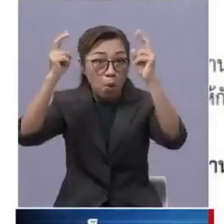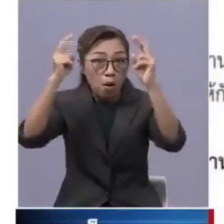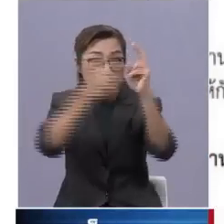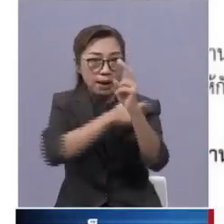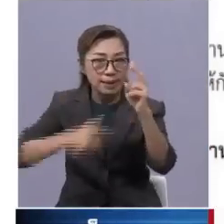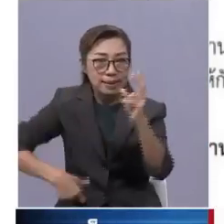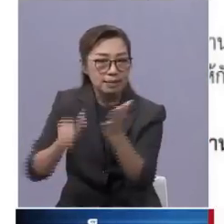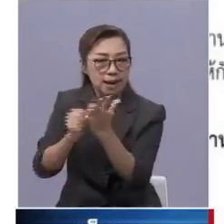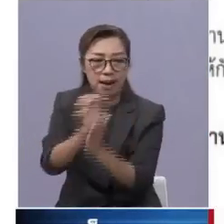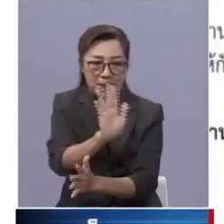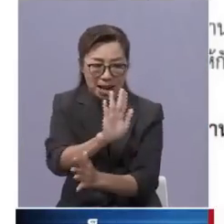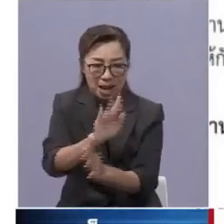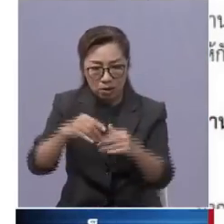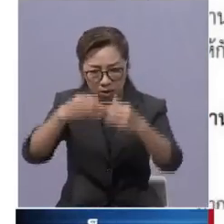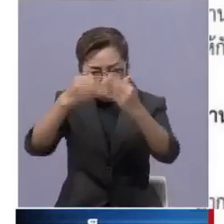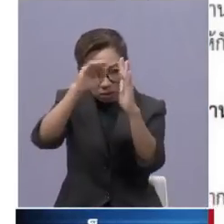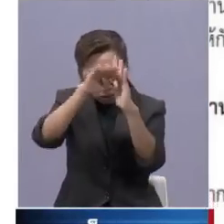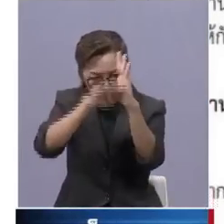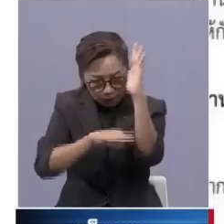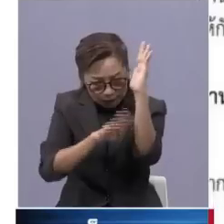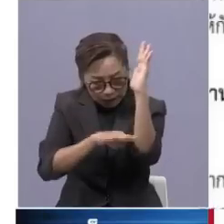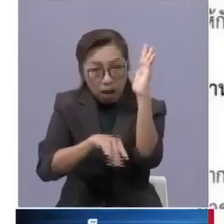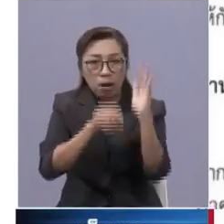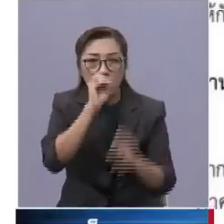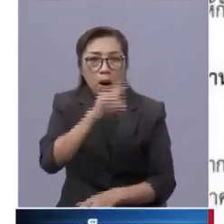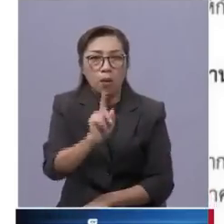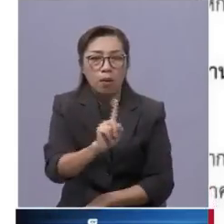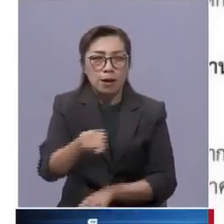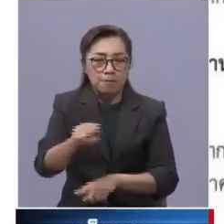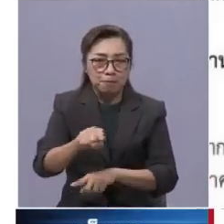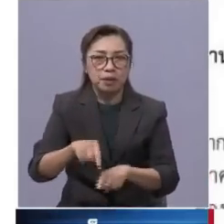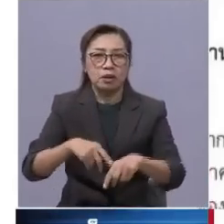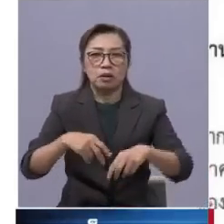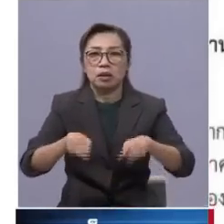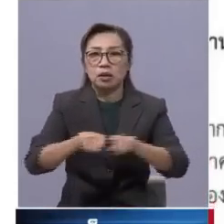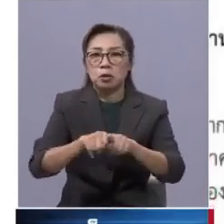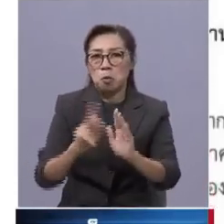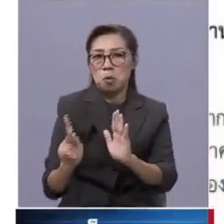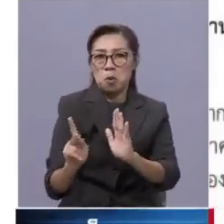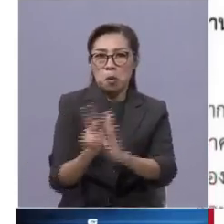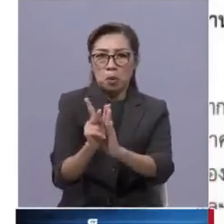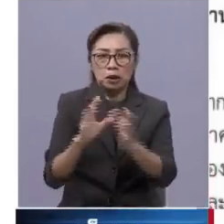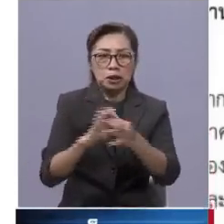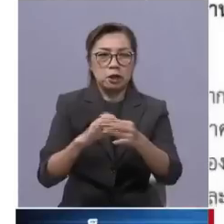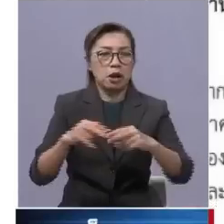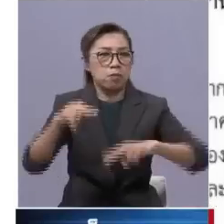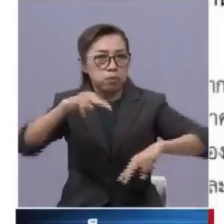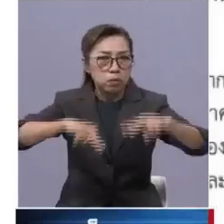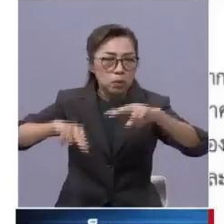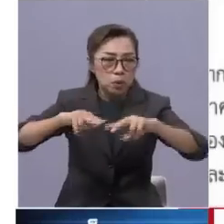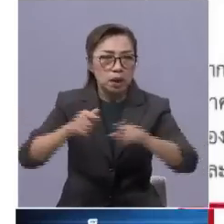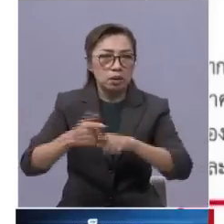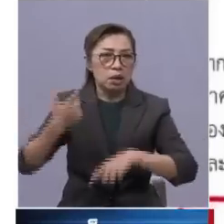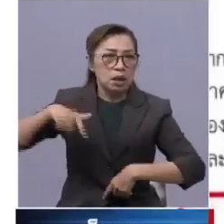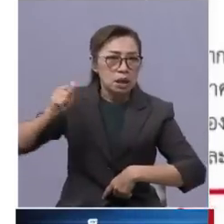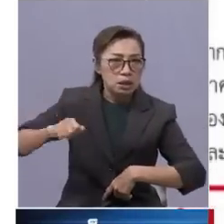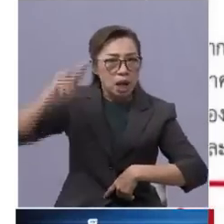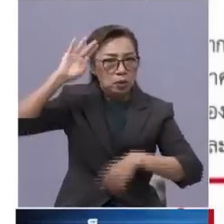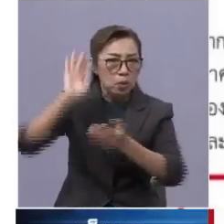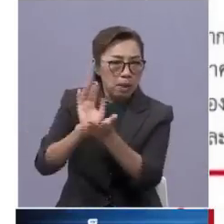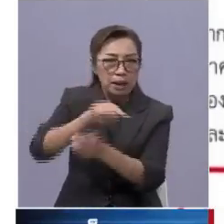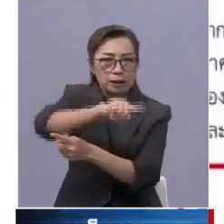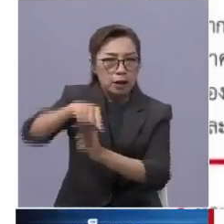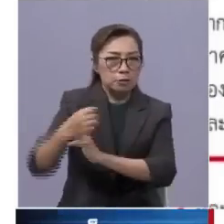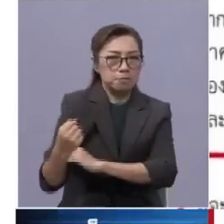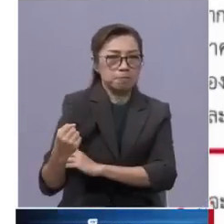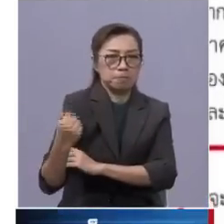ด้วยว่าจะดำเนินการฟื้นฟูหลักนิติธรรมที่เข้มแข็งมีประสิทธิภาพโปร่งใสถือว่าเป็นการลงทุนที่ใช้งบน้อยที่